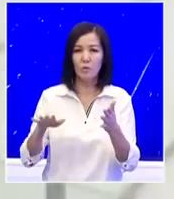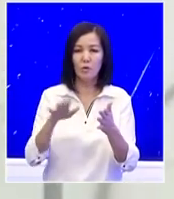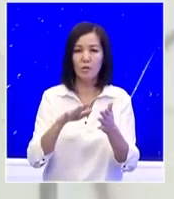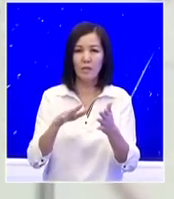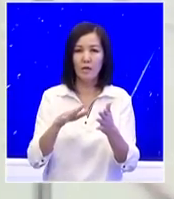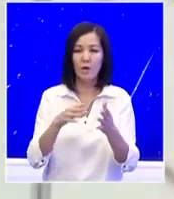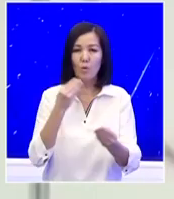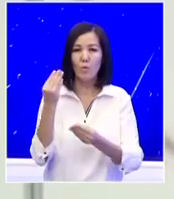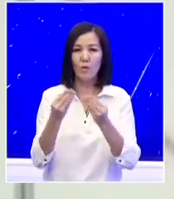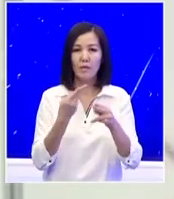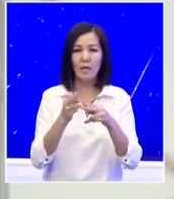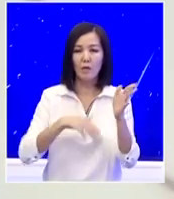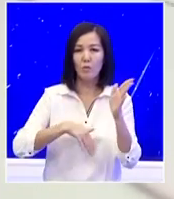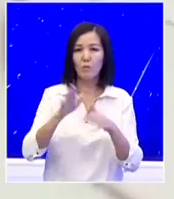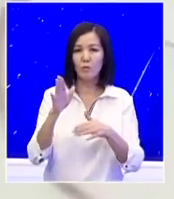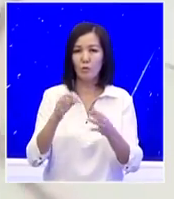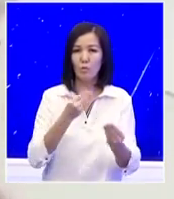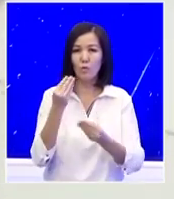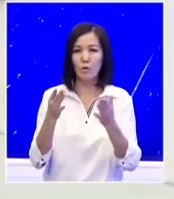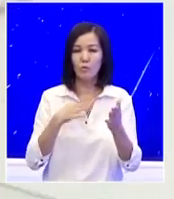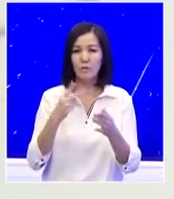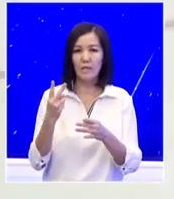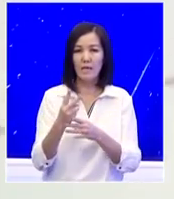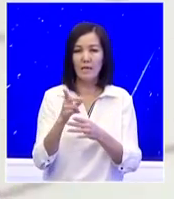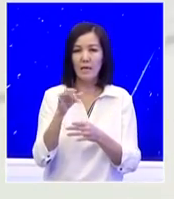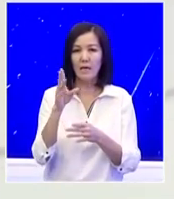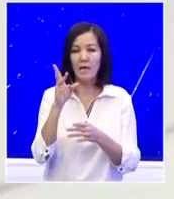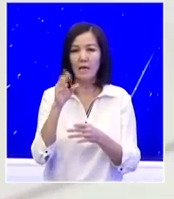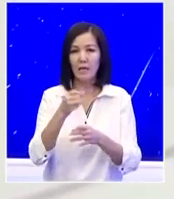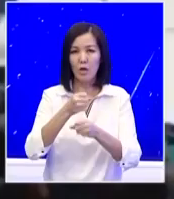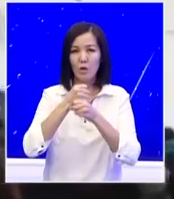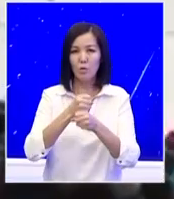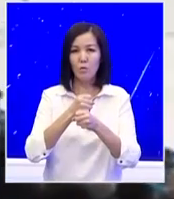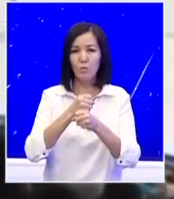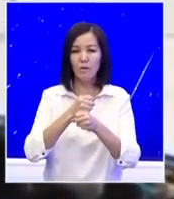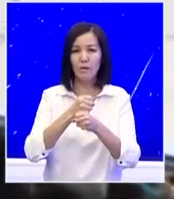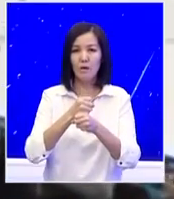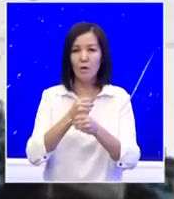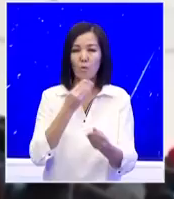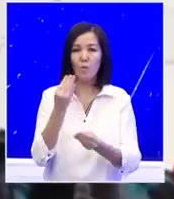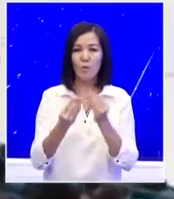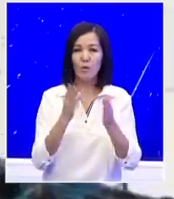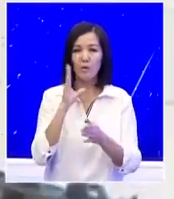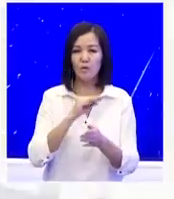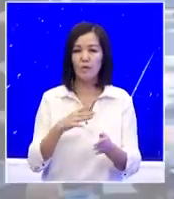лигасында ең жақсы нәтижелер көрсетті. 2 рет Гагарин кубогының плей-офф кезеңіне шықты.